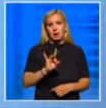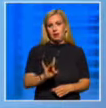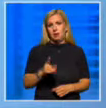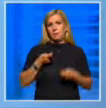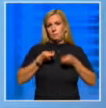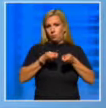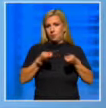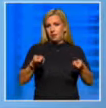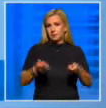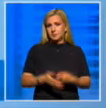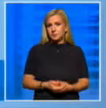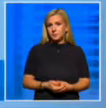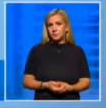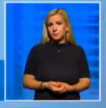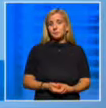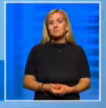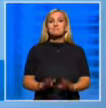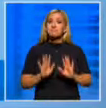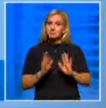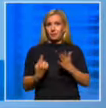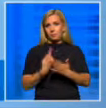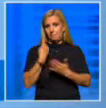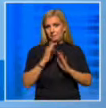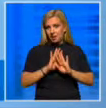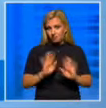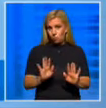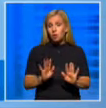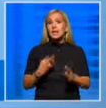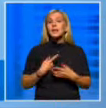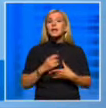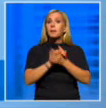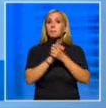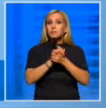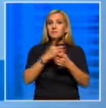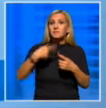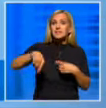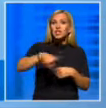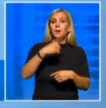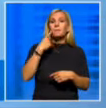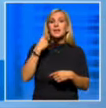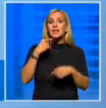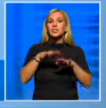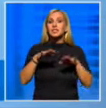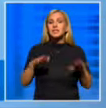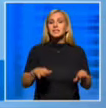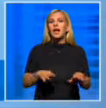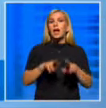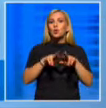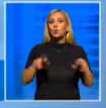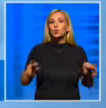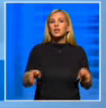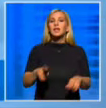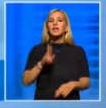Ами първо, нека да поздравим всички младежи, деца, родители, учители. Това е един